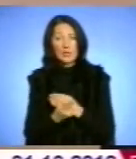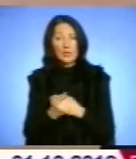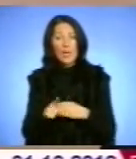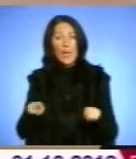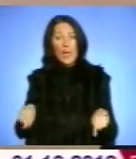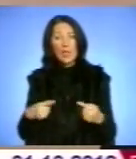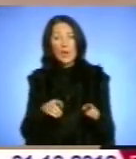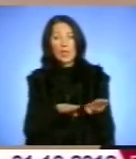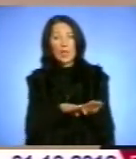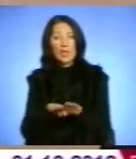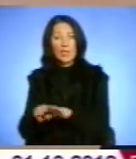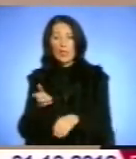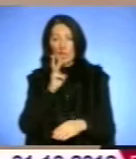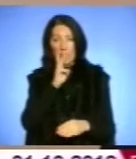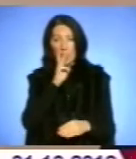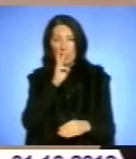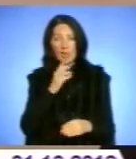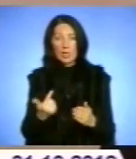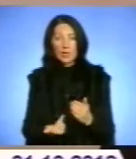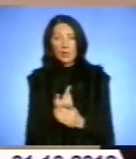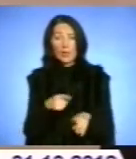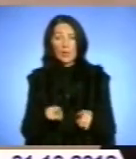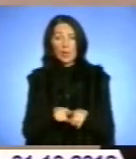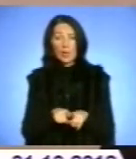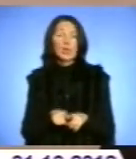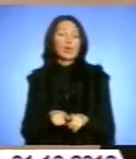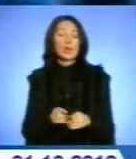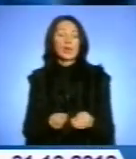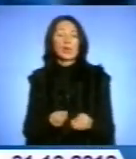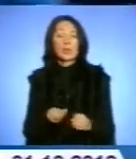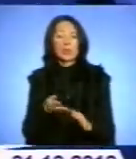піднімати рівень заробітної плати і, знову ж таки, надходження до бюджетів.